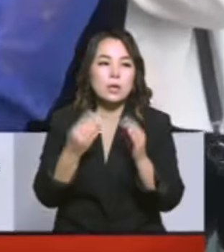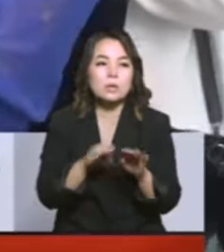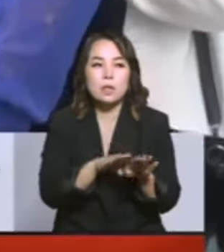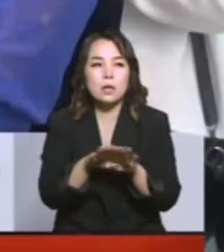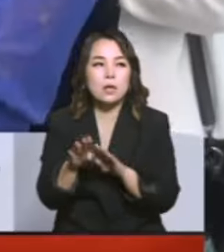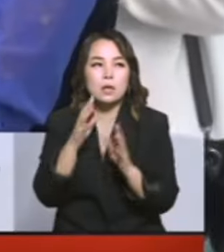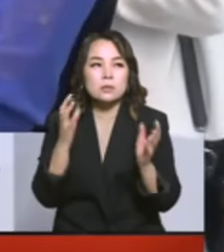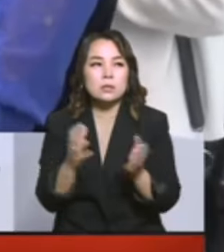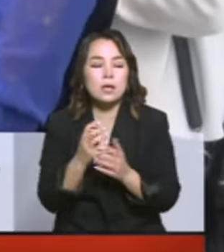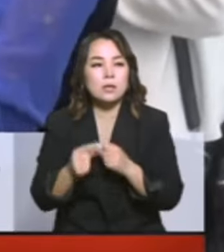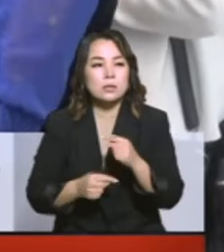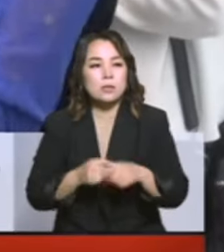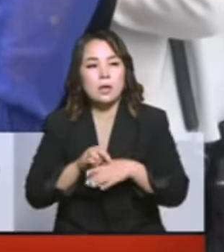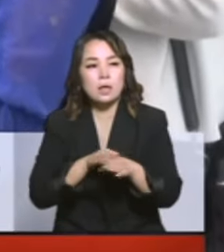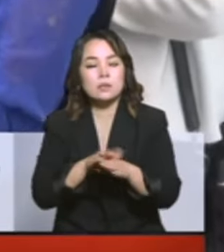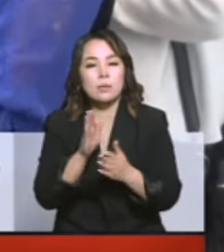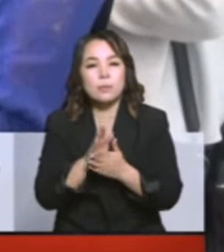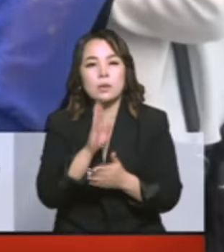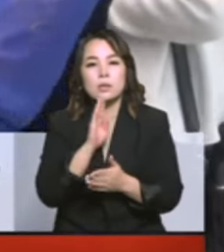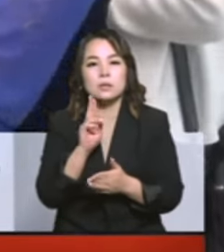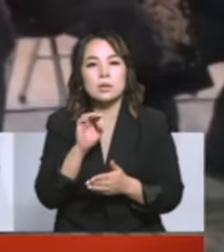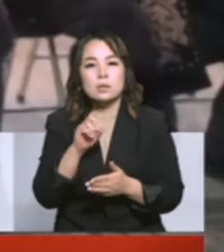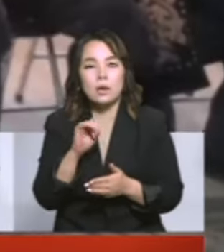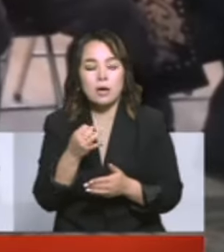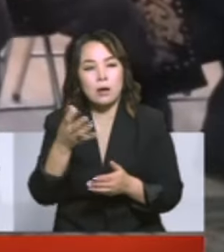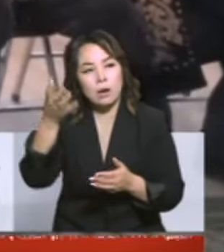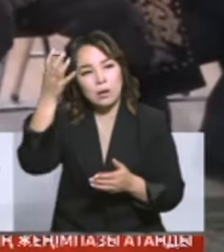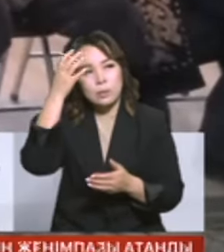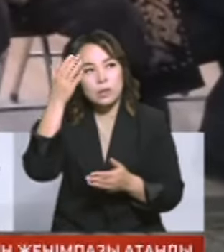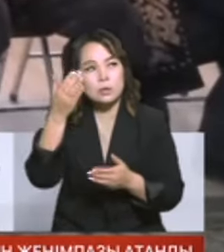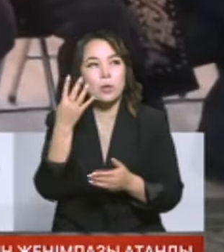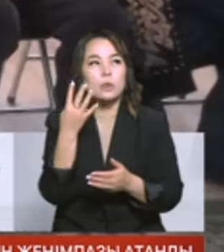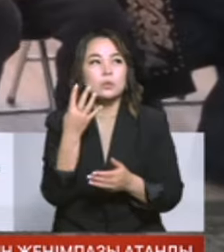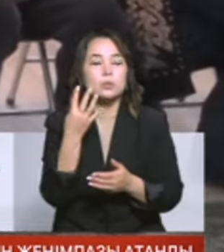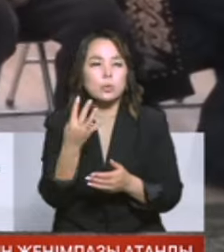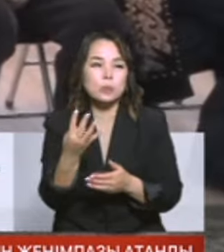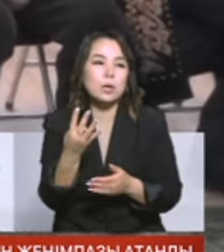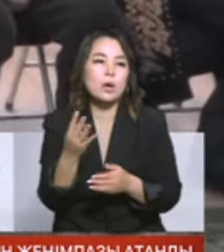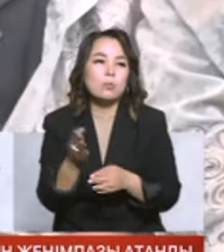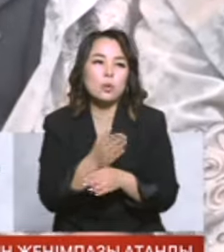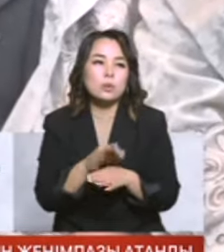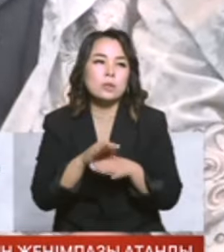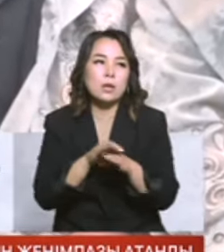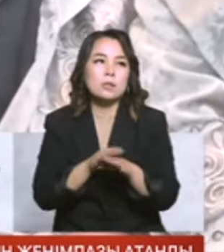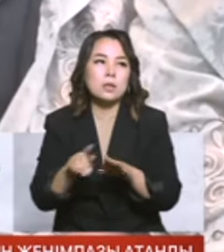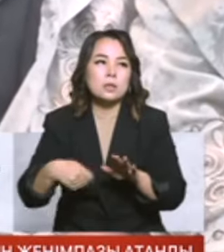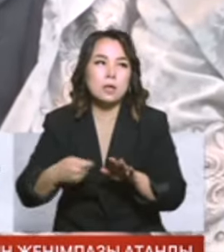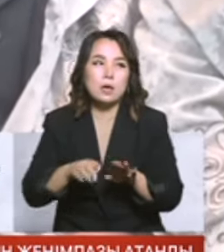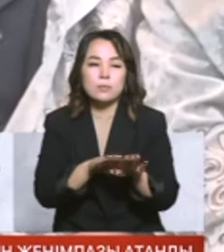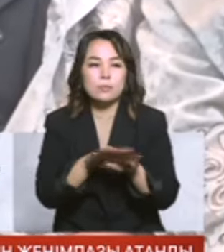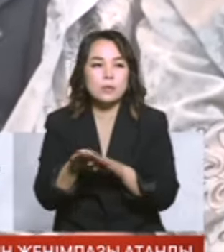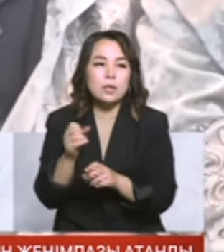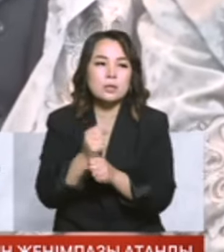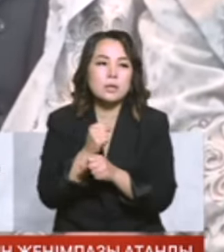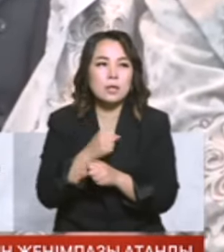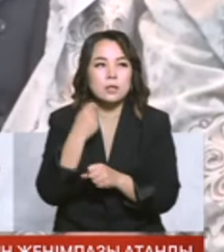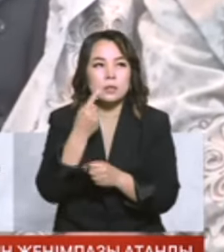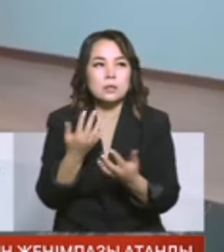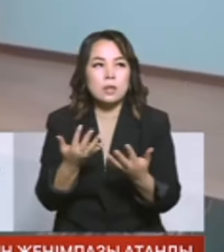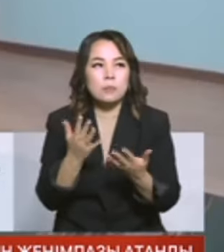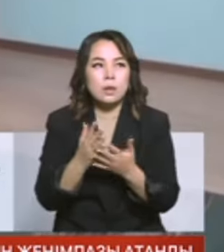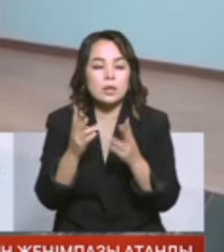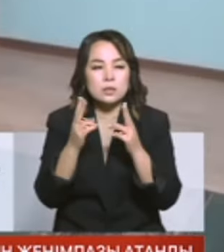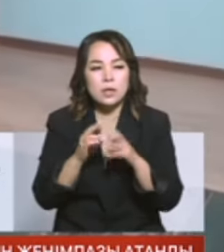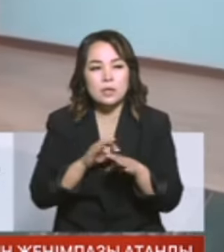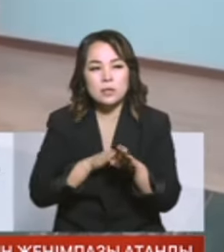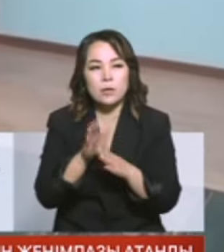бірізділікпен сақтап келеді. Мәселен, Қызай қалпағы 4 бөлікке бөлініп тігілген. Мұнда 4 құбыла тең болсын деген мағына жатыр, дейді